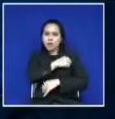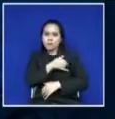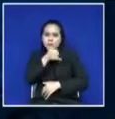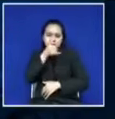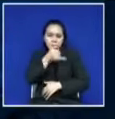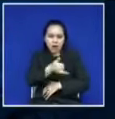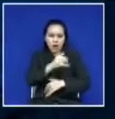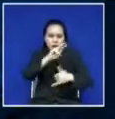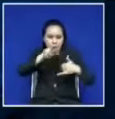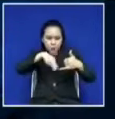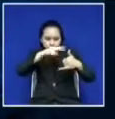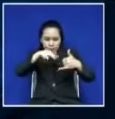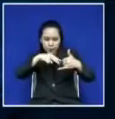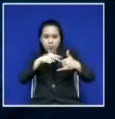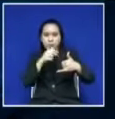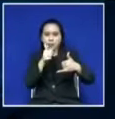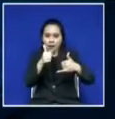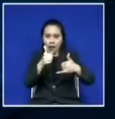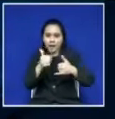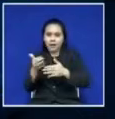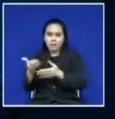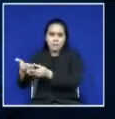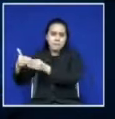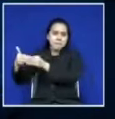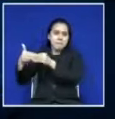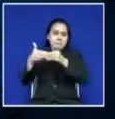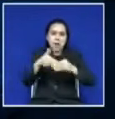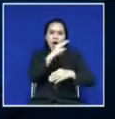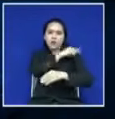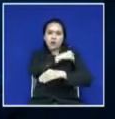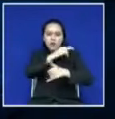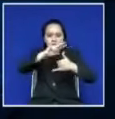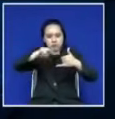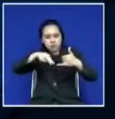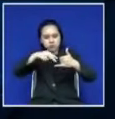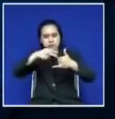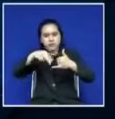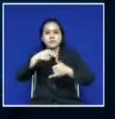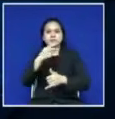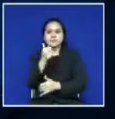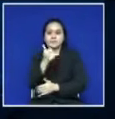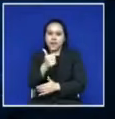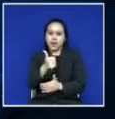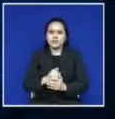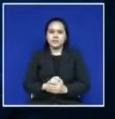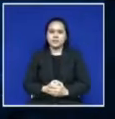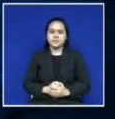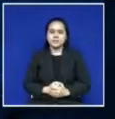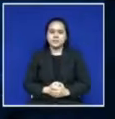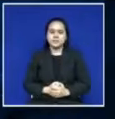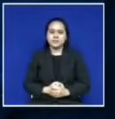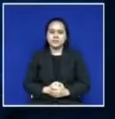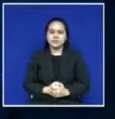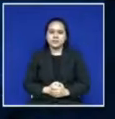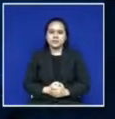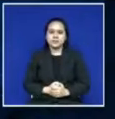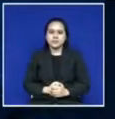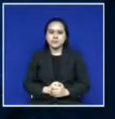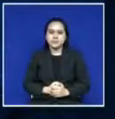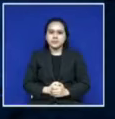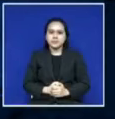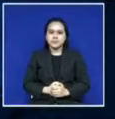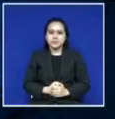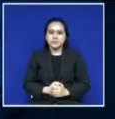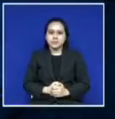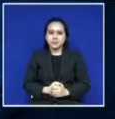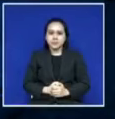ลที่โรงพยาบาลได้นะครับก็ตรงนี้ก็ไม่น่าจะมีความกังวลนะฮะ ในส่วนต่อมาเนี่ยการป